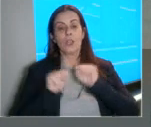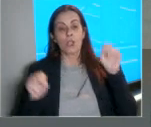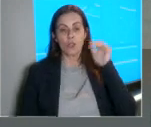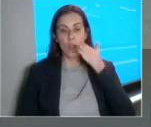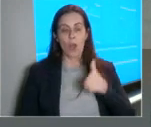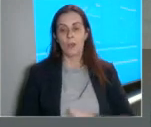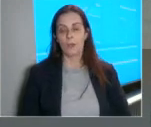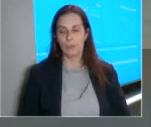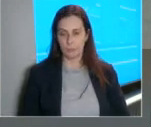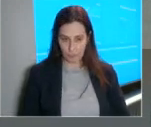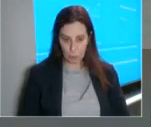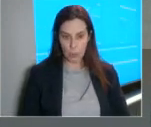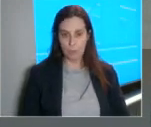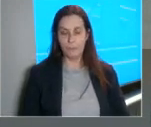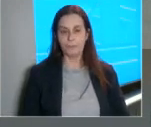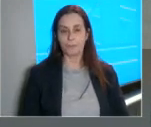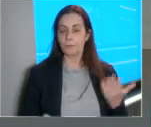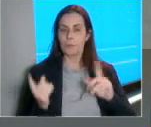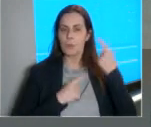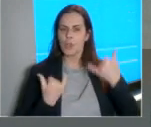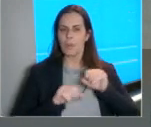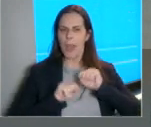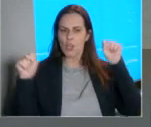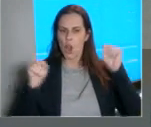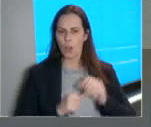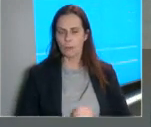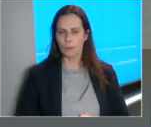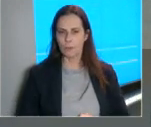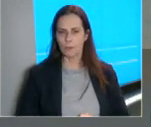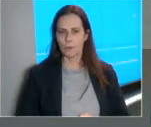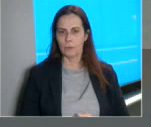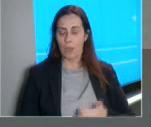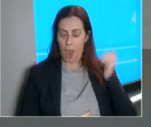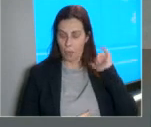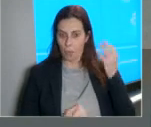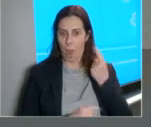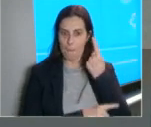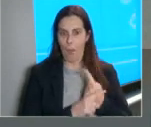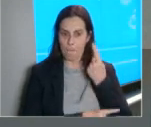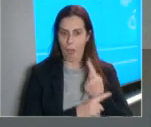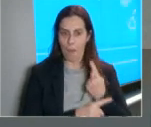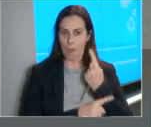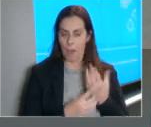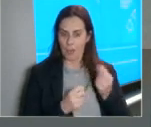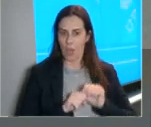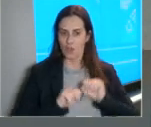שלום. שלום, בוקר טוב. קודם כל, מה המצב אצלכם שם? אצלכם היה מוקד האש, הייתי אומר, אתמול, בין היתר. תשמע,